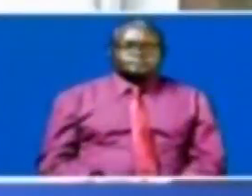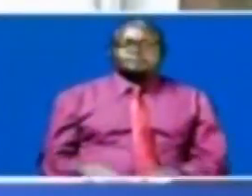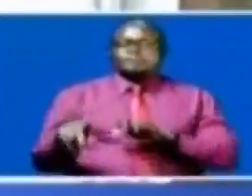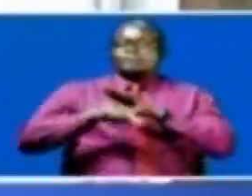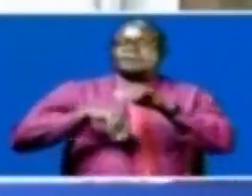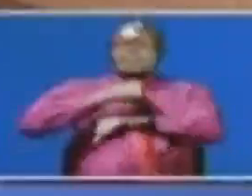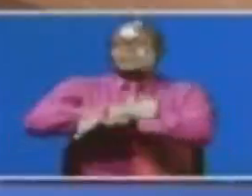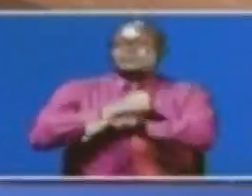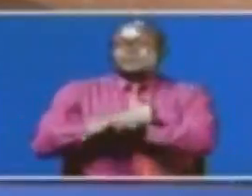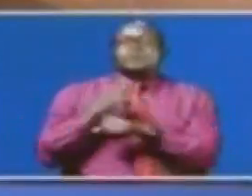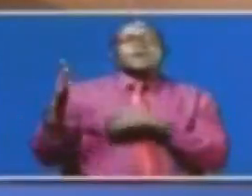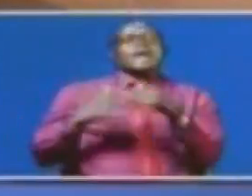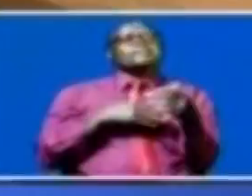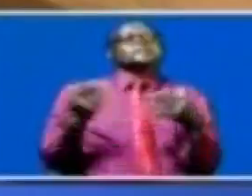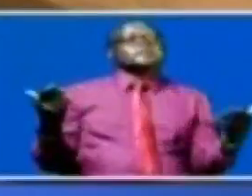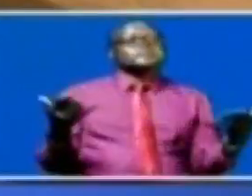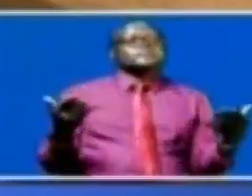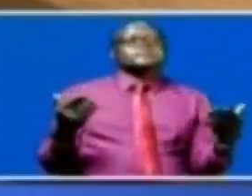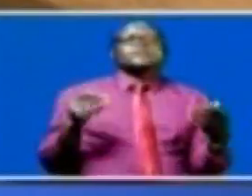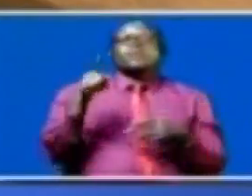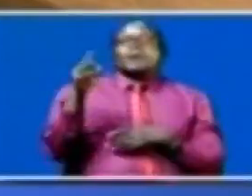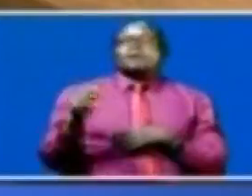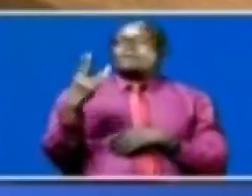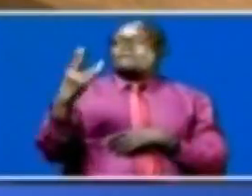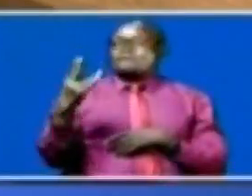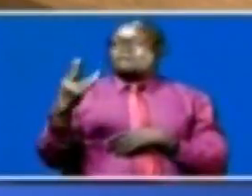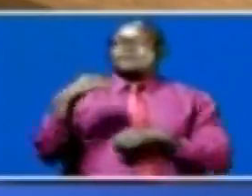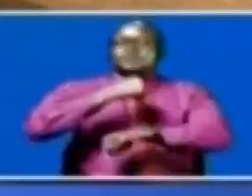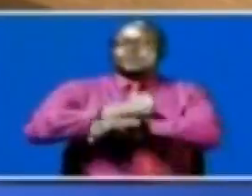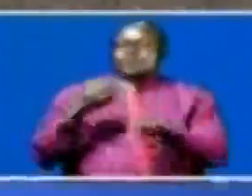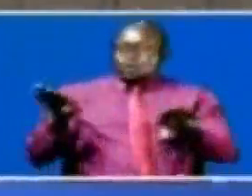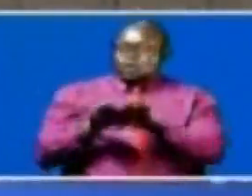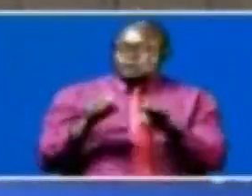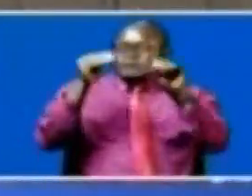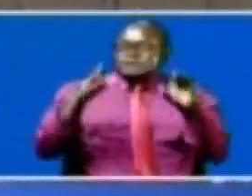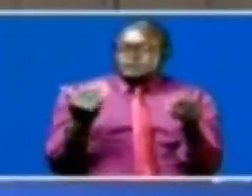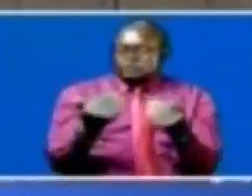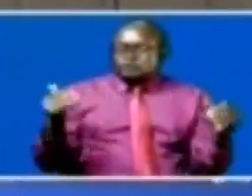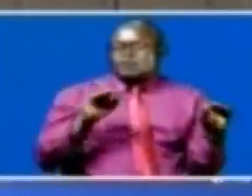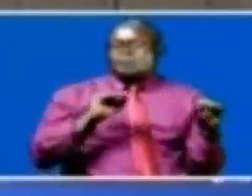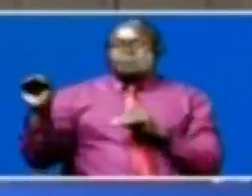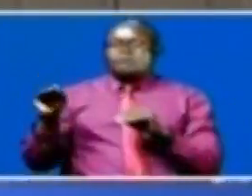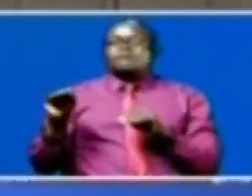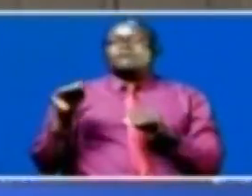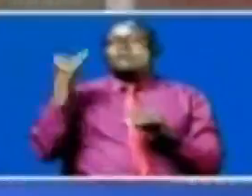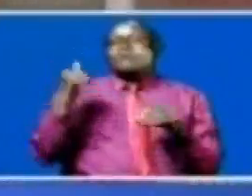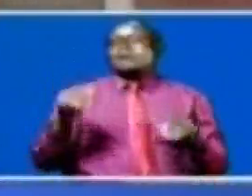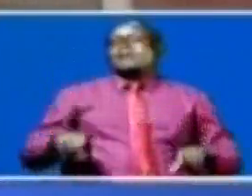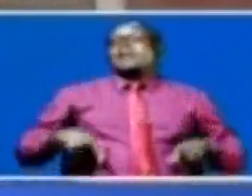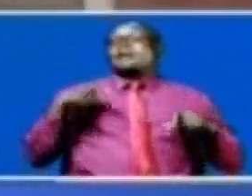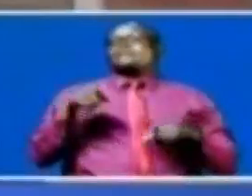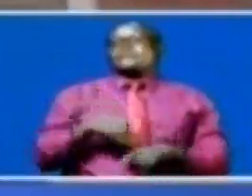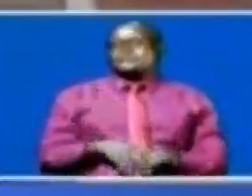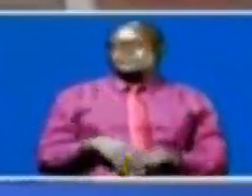Primary School is completely deserted. It is one of the four closed down as teachers and pupils fled for dear life.